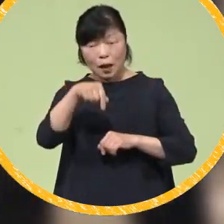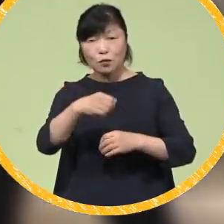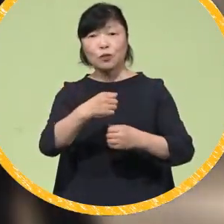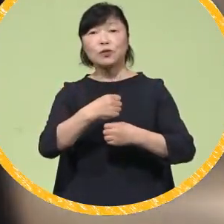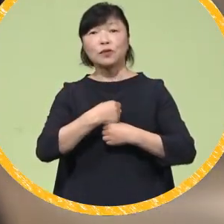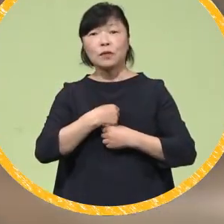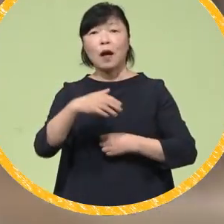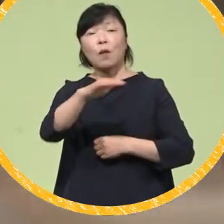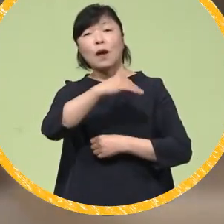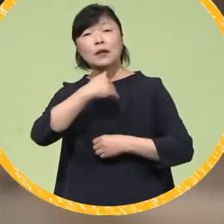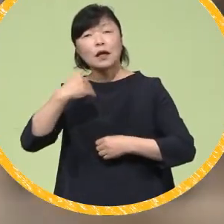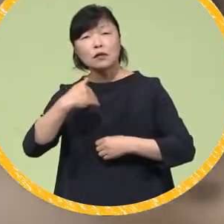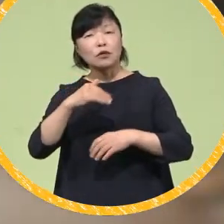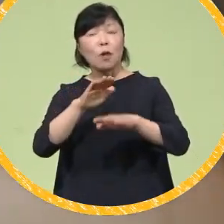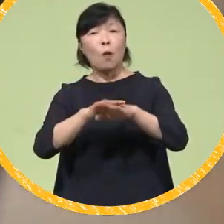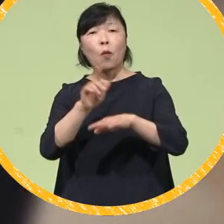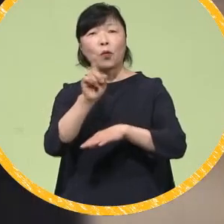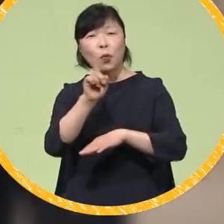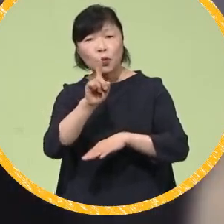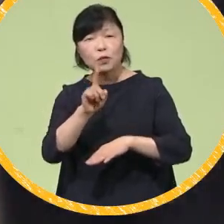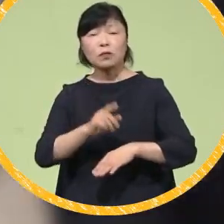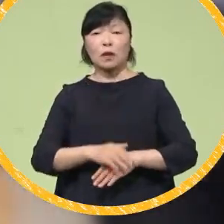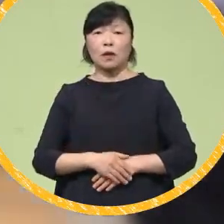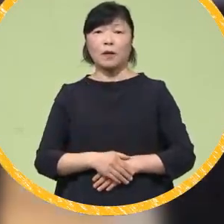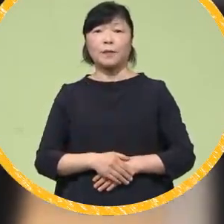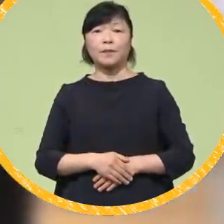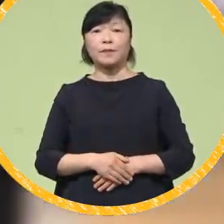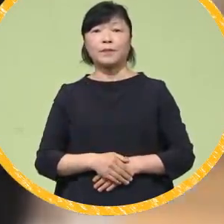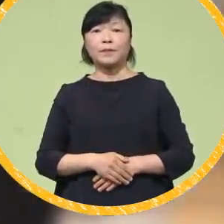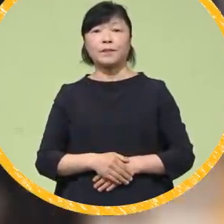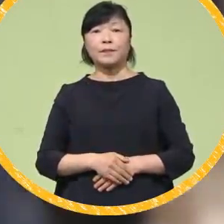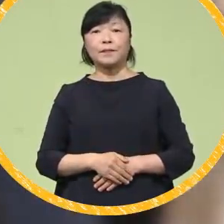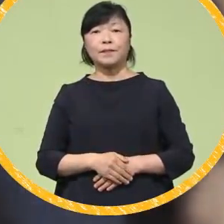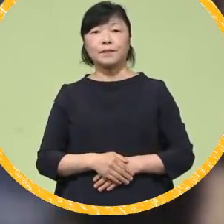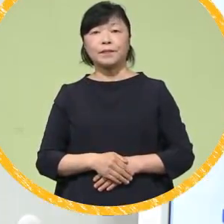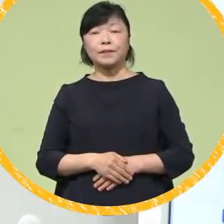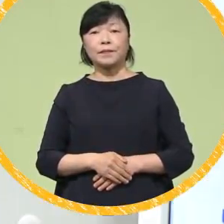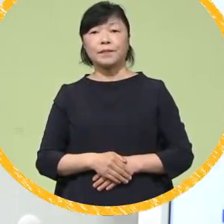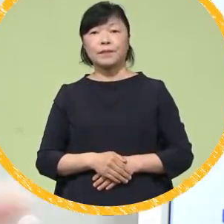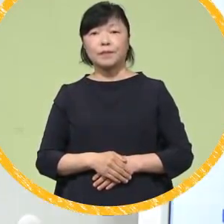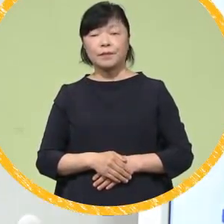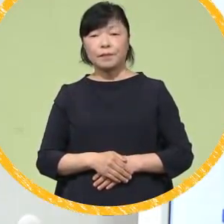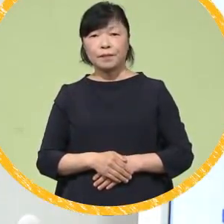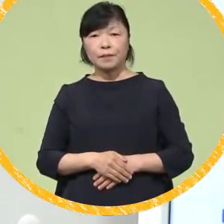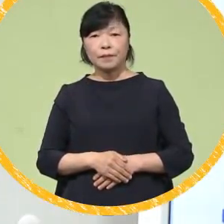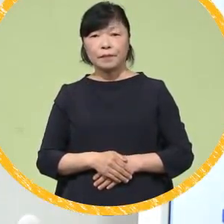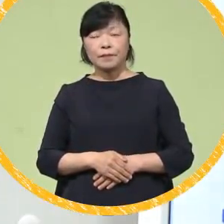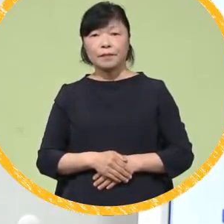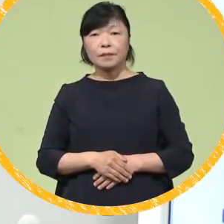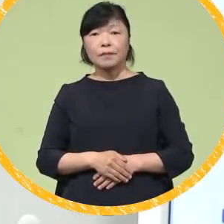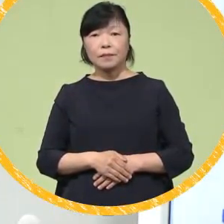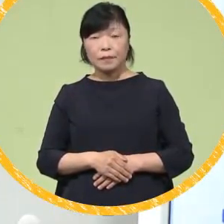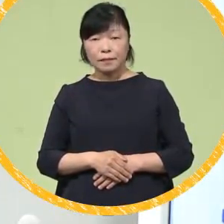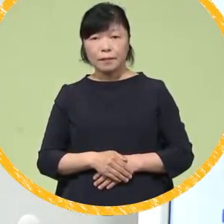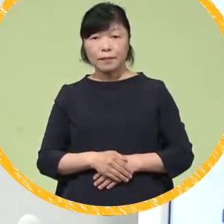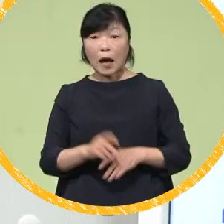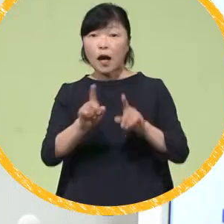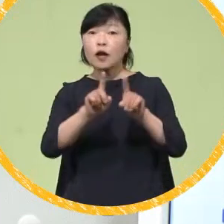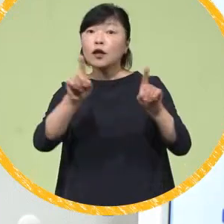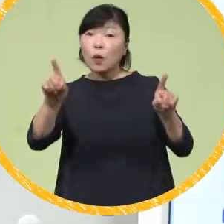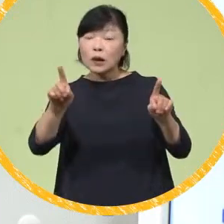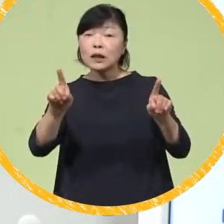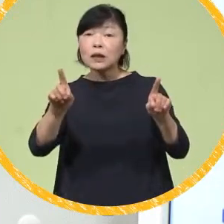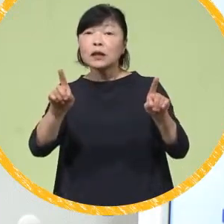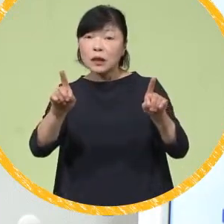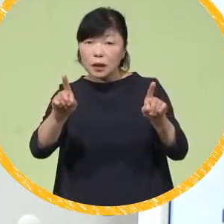私たちはどう対策すればいいのでしょうか。 ある ある程度そのやっぱりこの距離が取れる状況